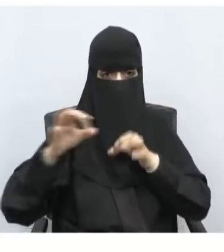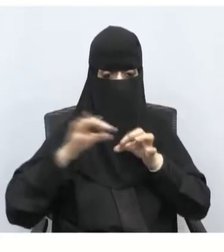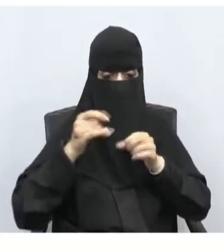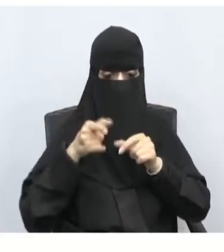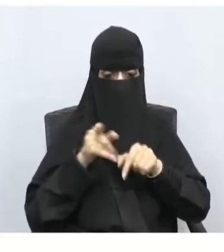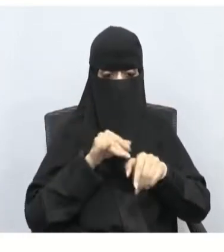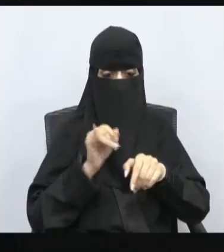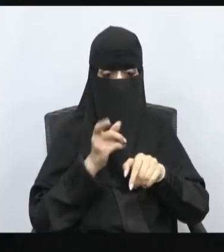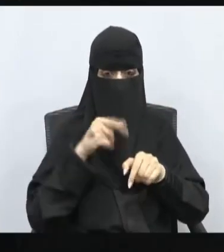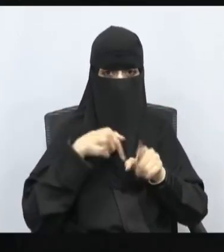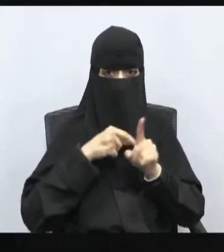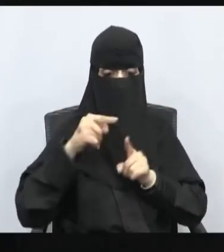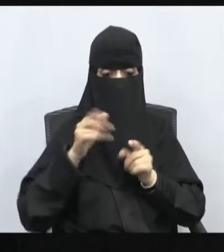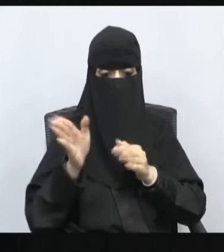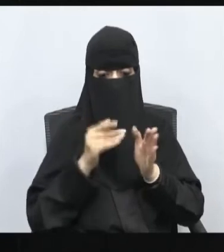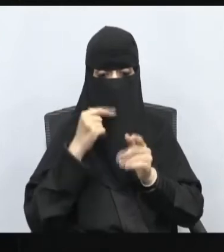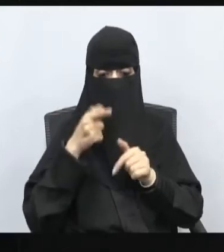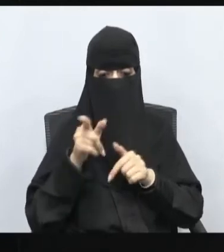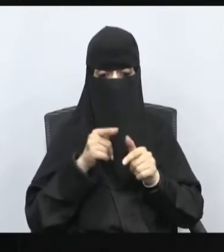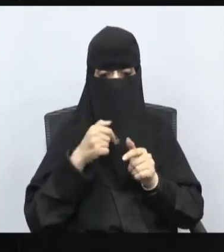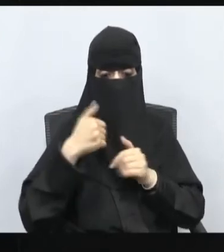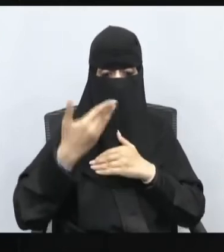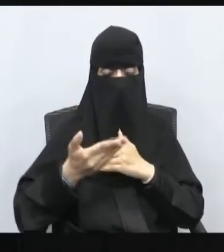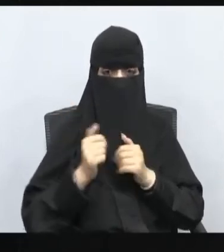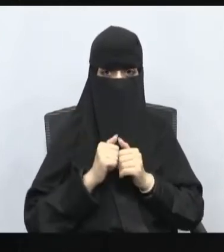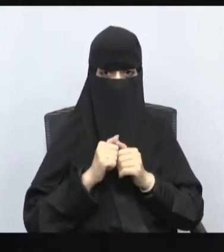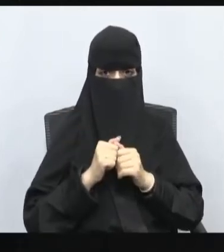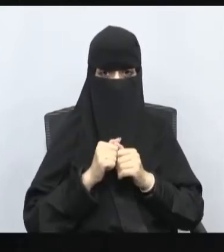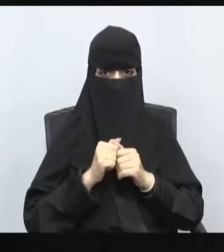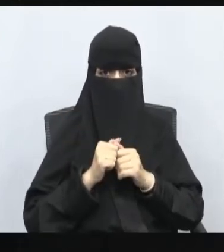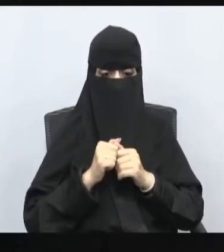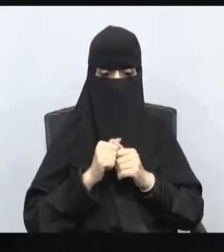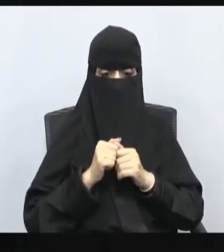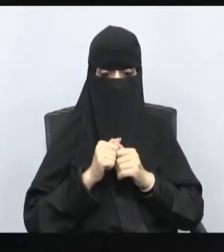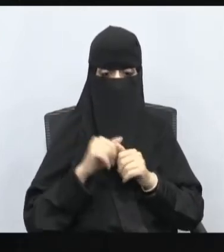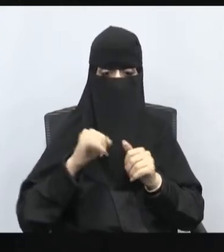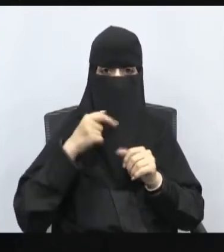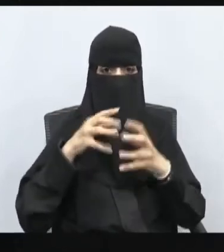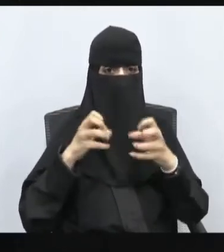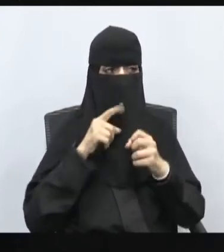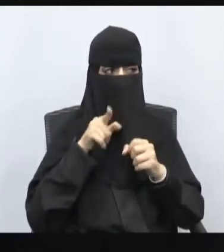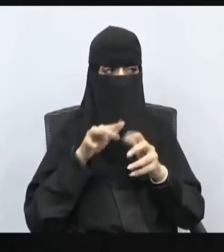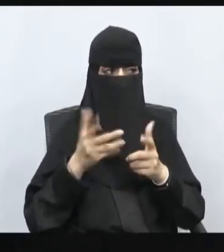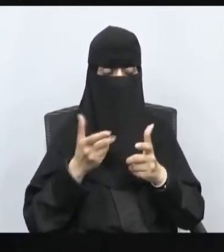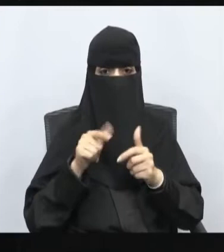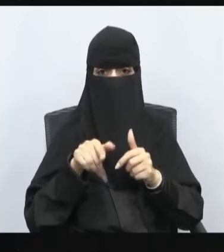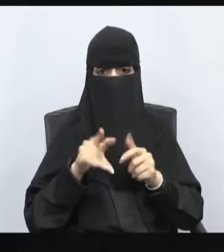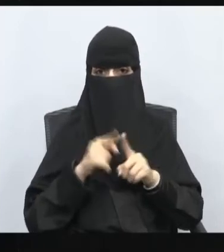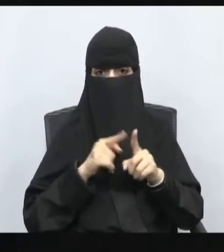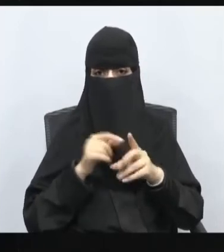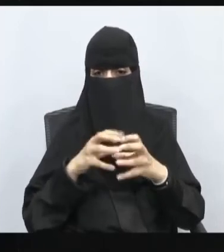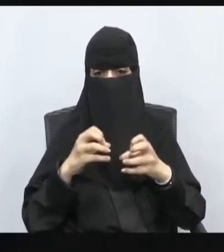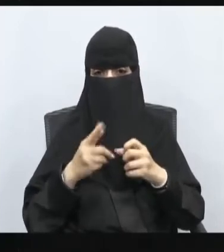اقترابها منا أو ابتعادها عنا. ما تفسير ذلك يا